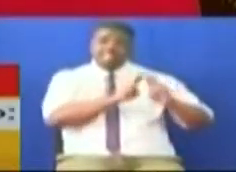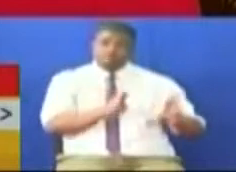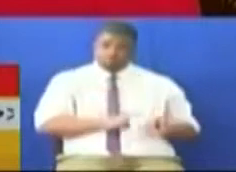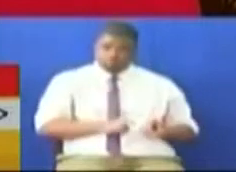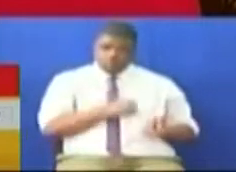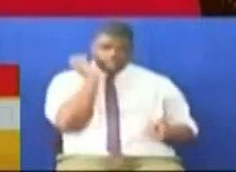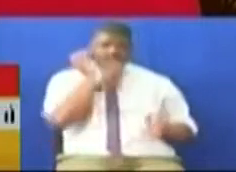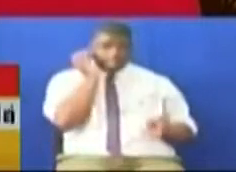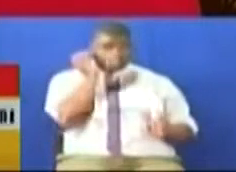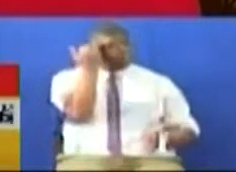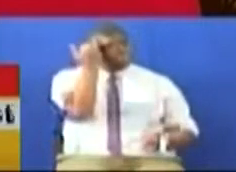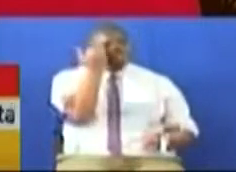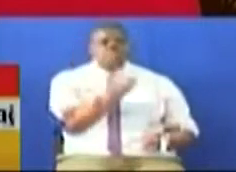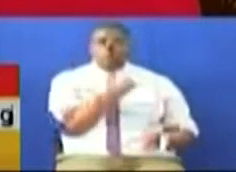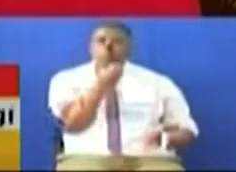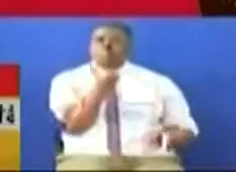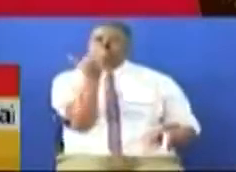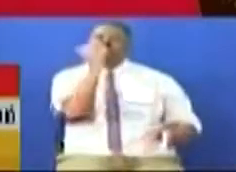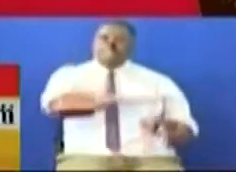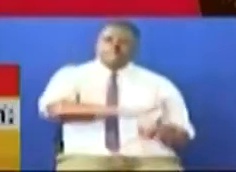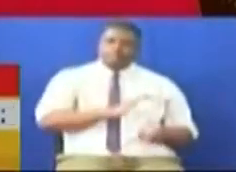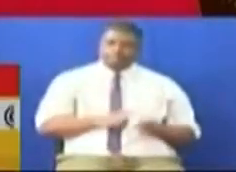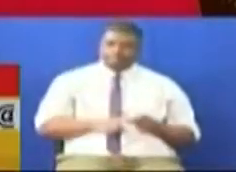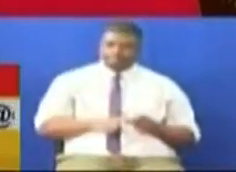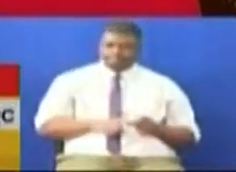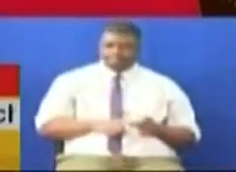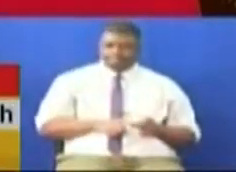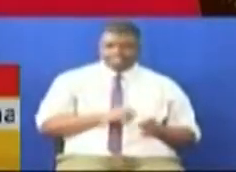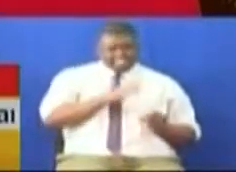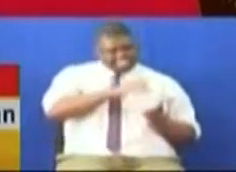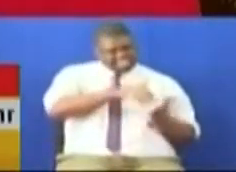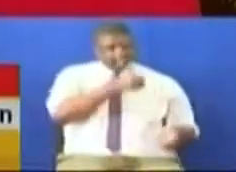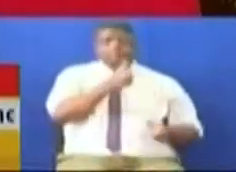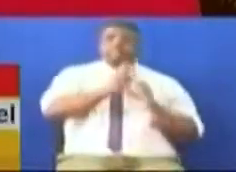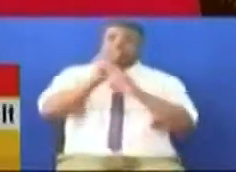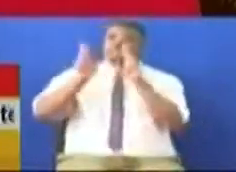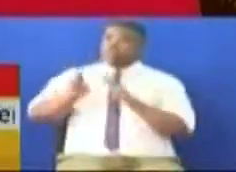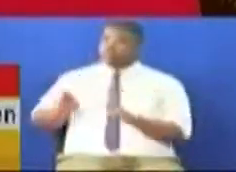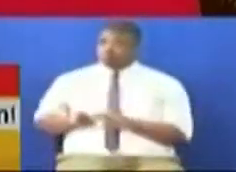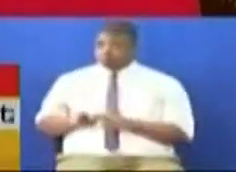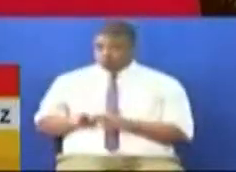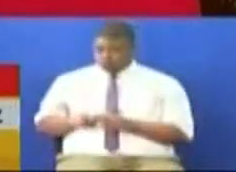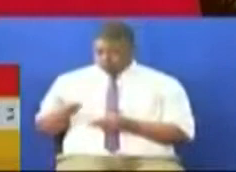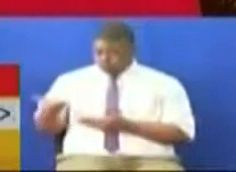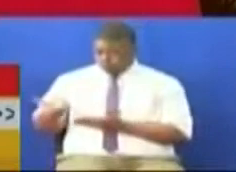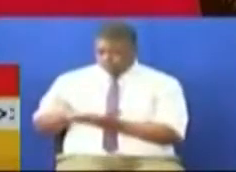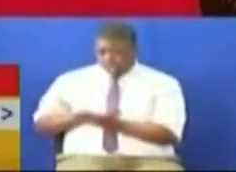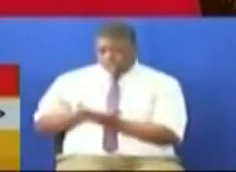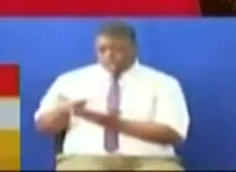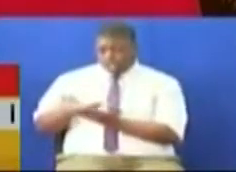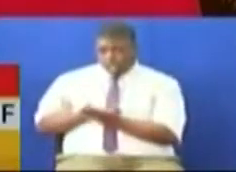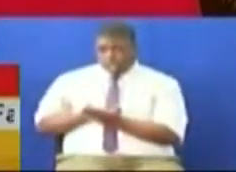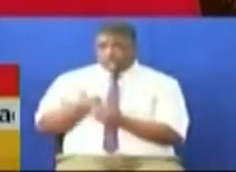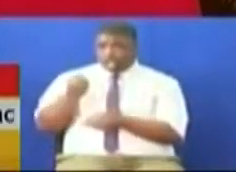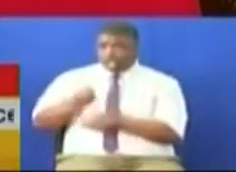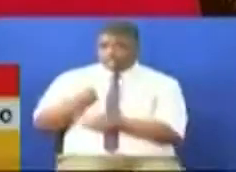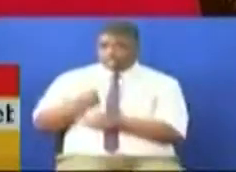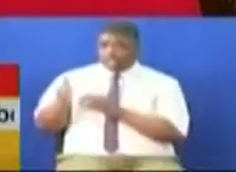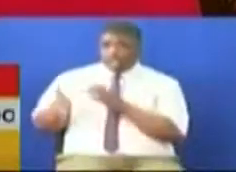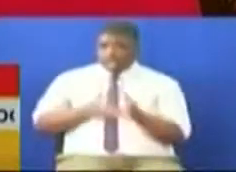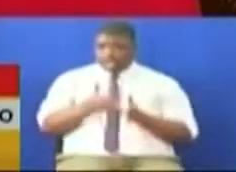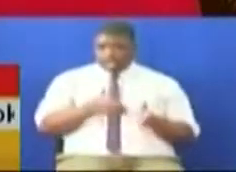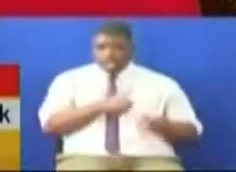kitaalamu ambao iliwataka Simek International kuandaa nyaraka za zabuni kwa wakandarasi